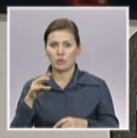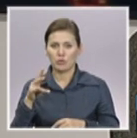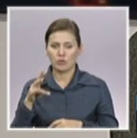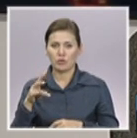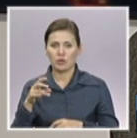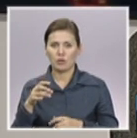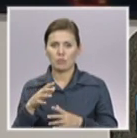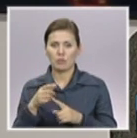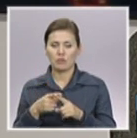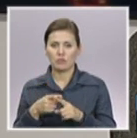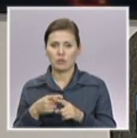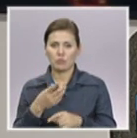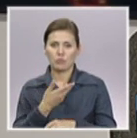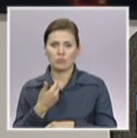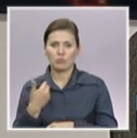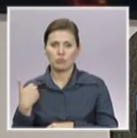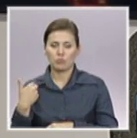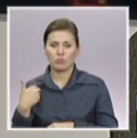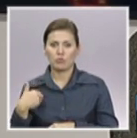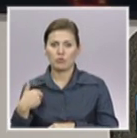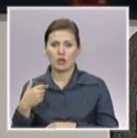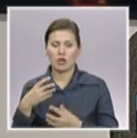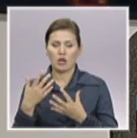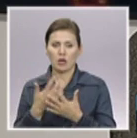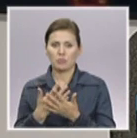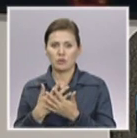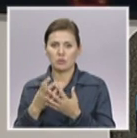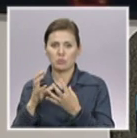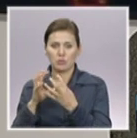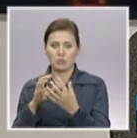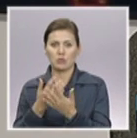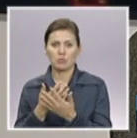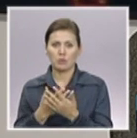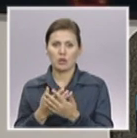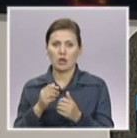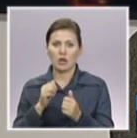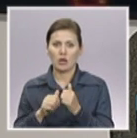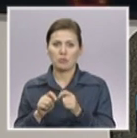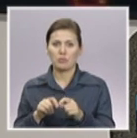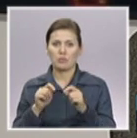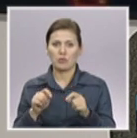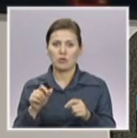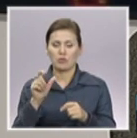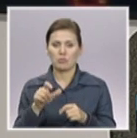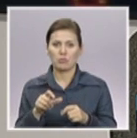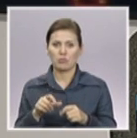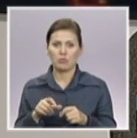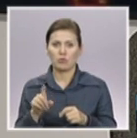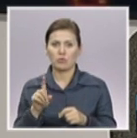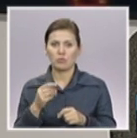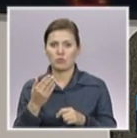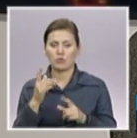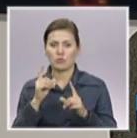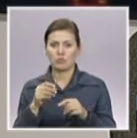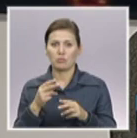них, скажем, половина пользуется общественным транспортом. И открыть для каждого маршрут, чтобы он